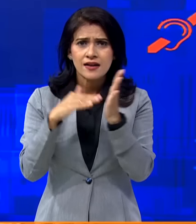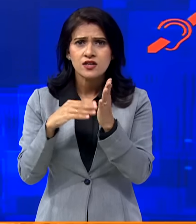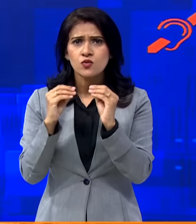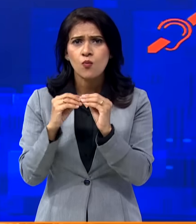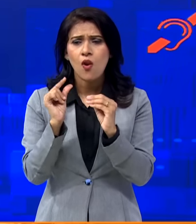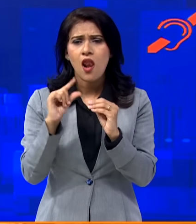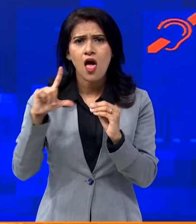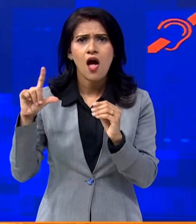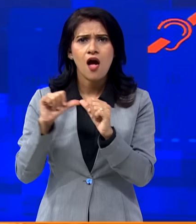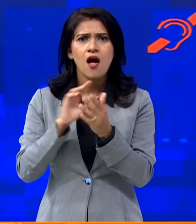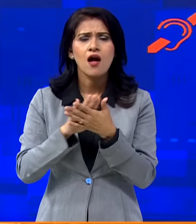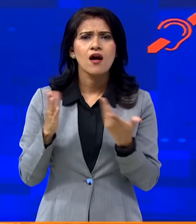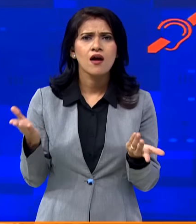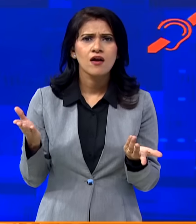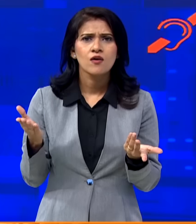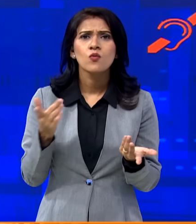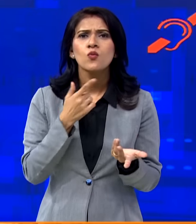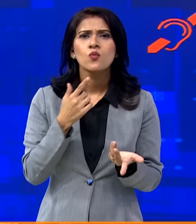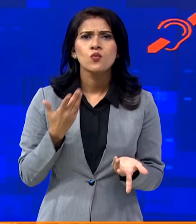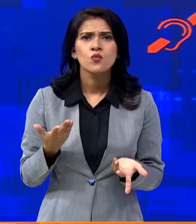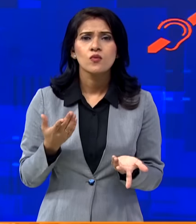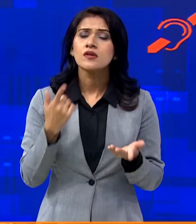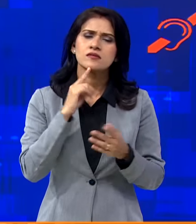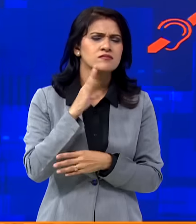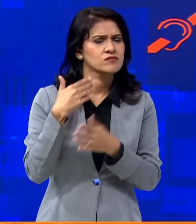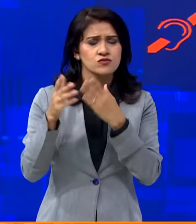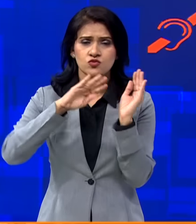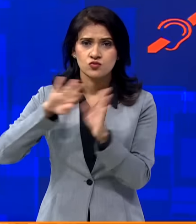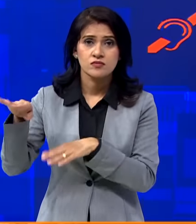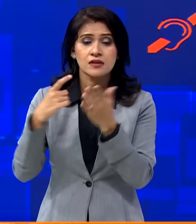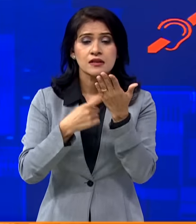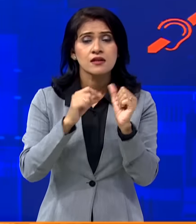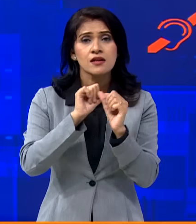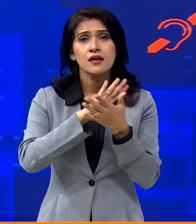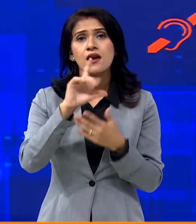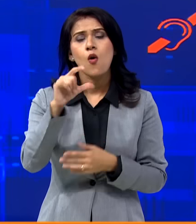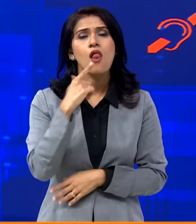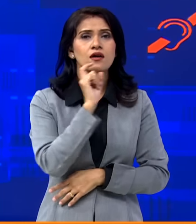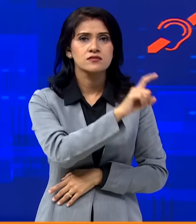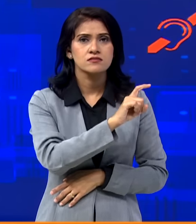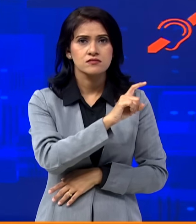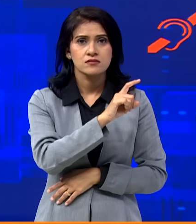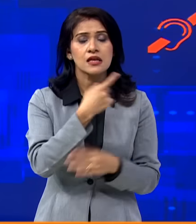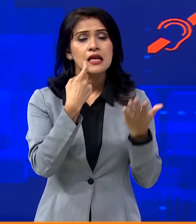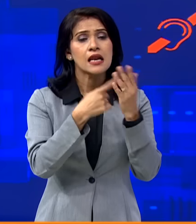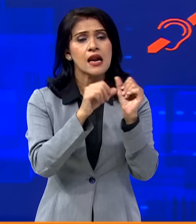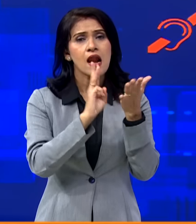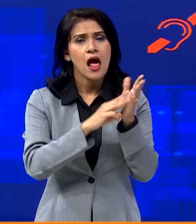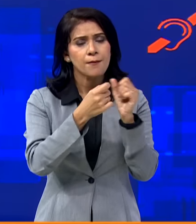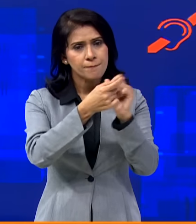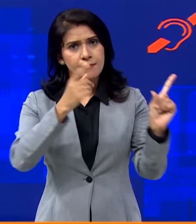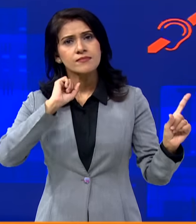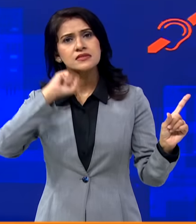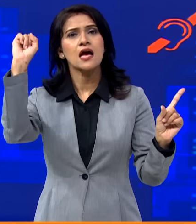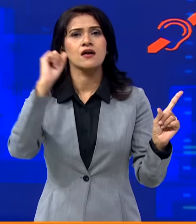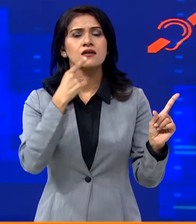और इनकी छोड़िए आप राहुल गांधी जी से एक बार कहिए कि जय श्री राम का नारा लगा दें आप जो सजा कहेंगे मैं